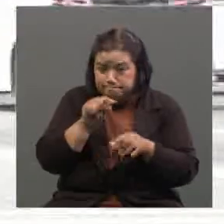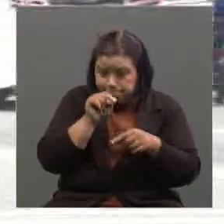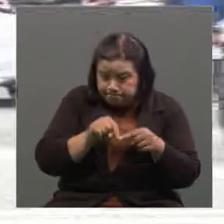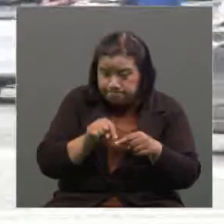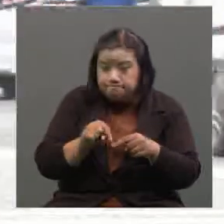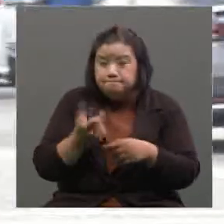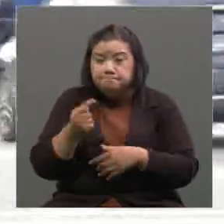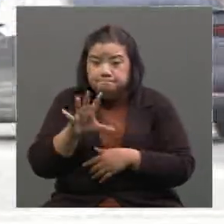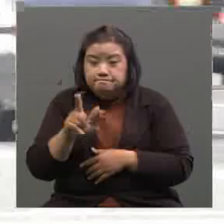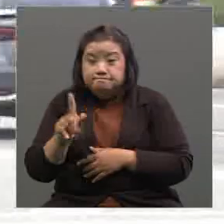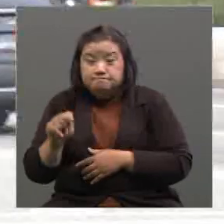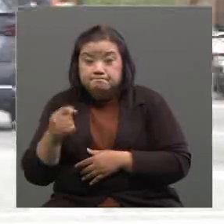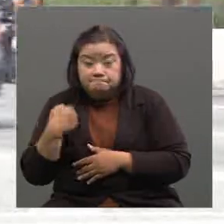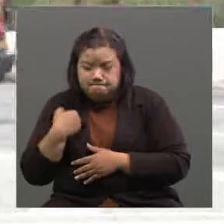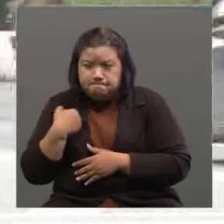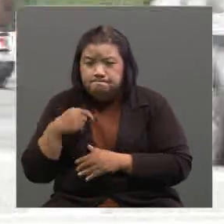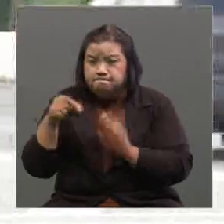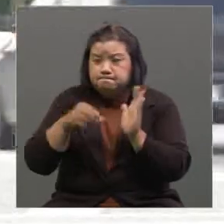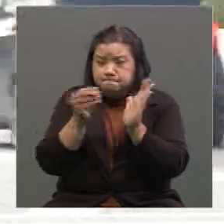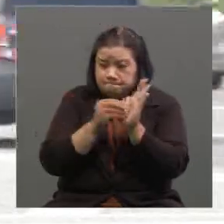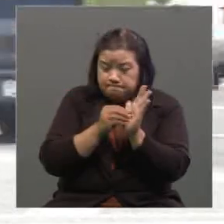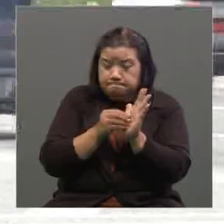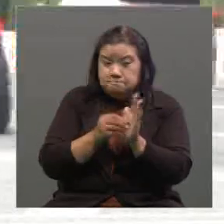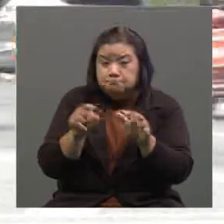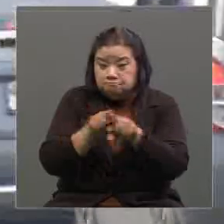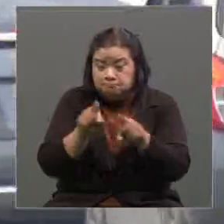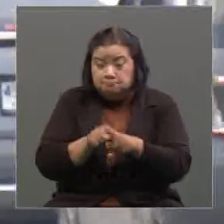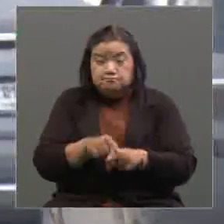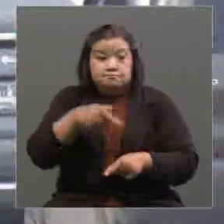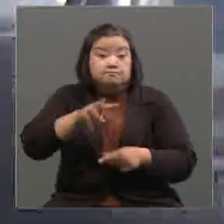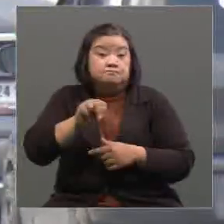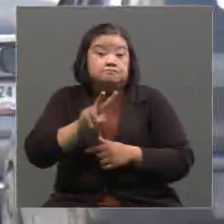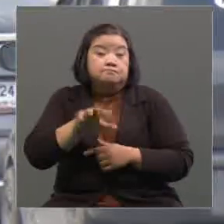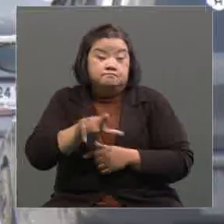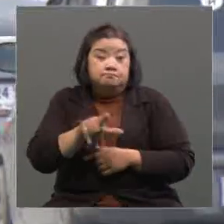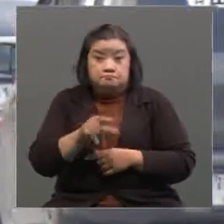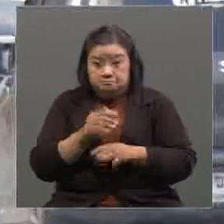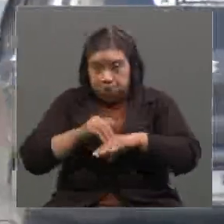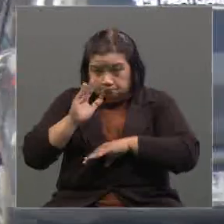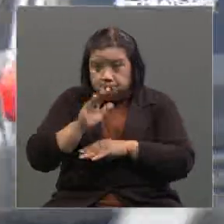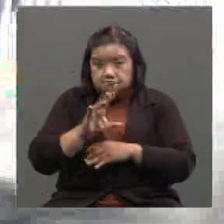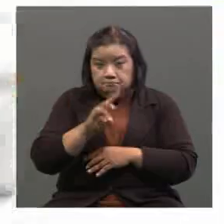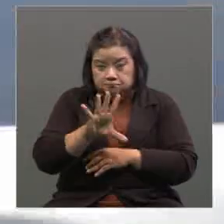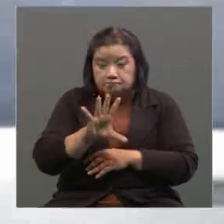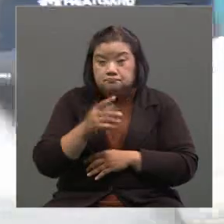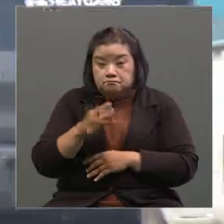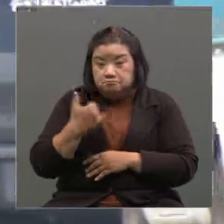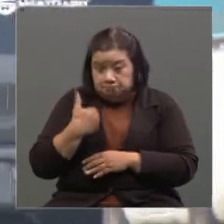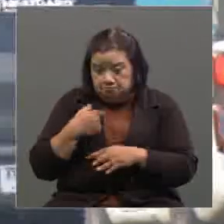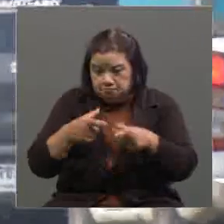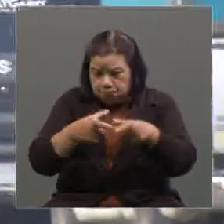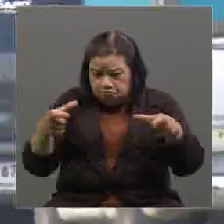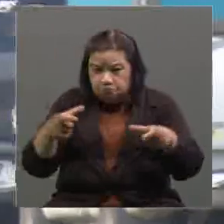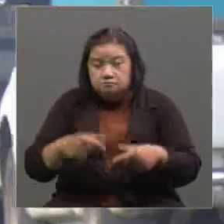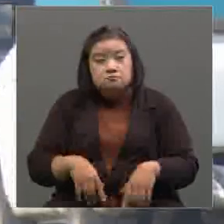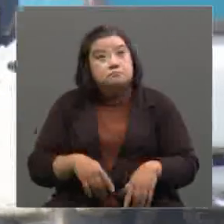นไปและเฉพาะในกลุ่มเขตกรุงเทพตะวันออกมีปริมาณฝุ่น PM2.5 เกิน75ไมโครกรัมต่อลูกบาศก์เมตรกินพื้นที่